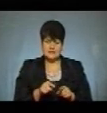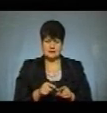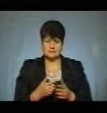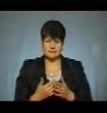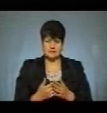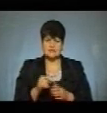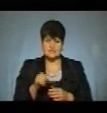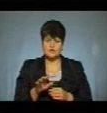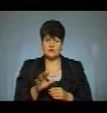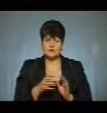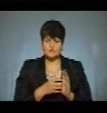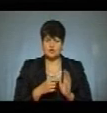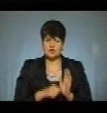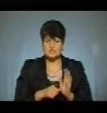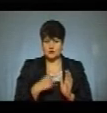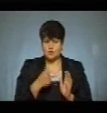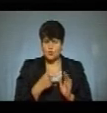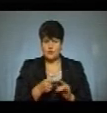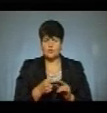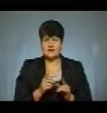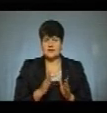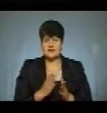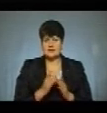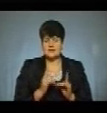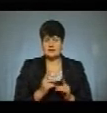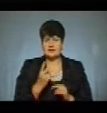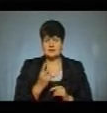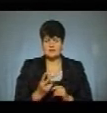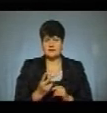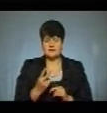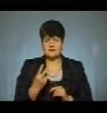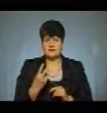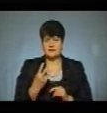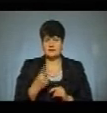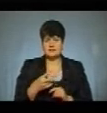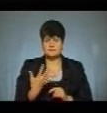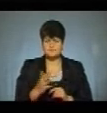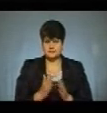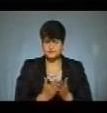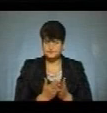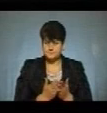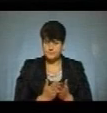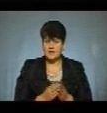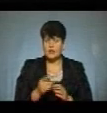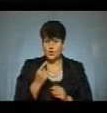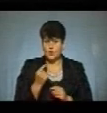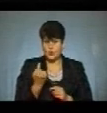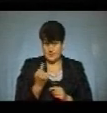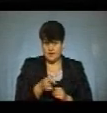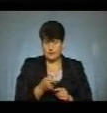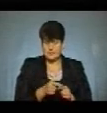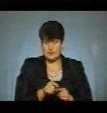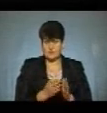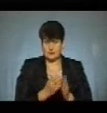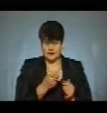з 1960 року, всього-навсього вийшло 2,5 десятки книг. І одна із них саме ця книга.